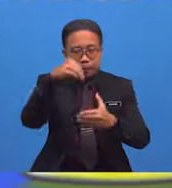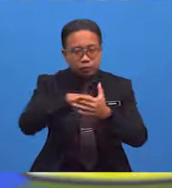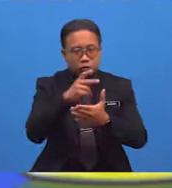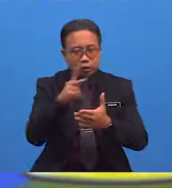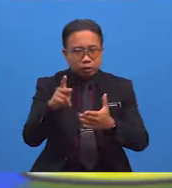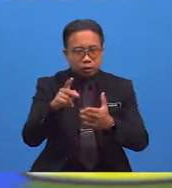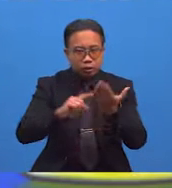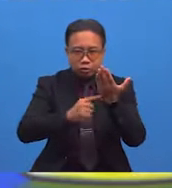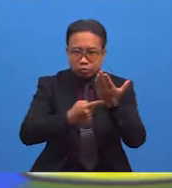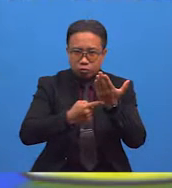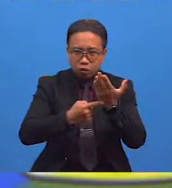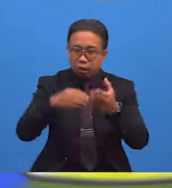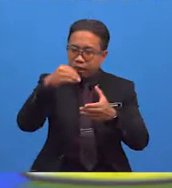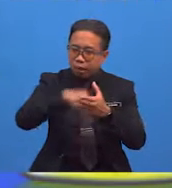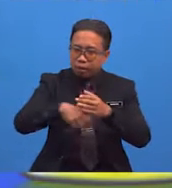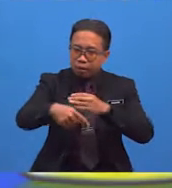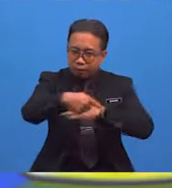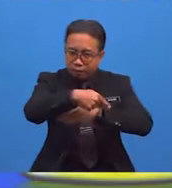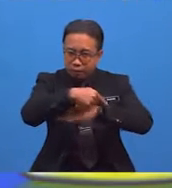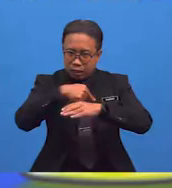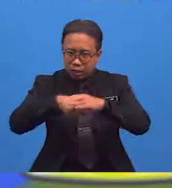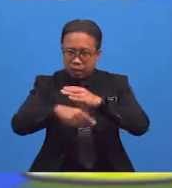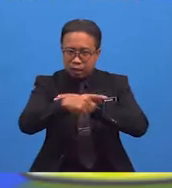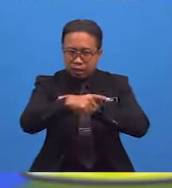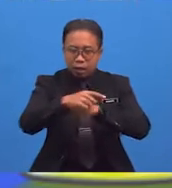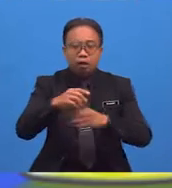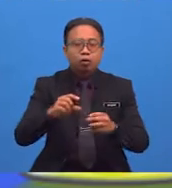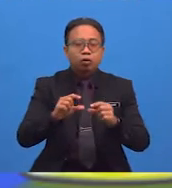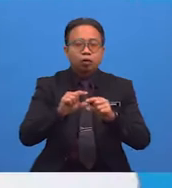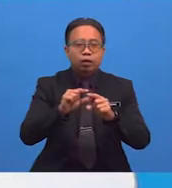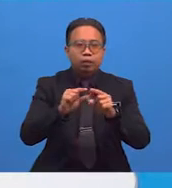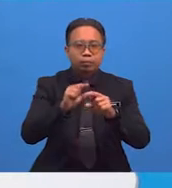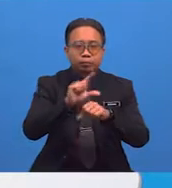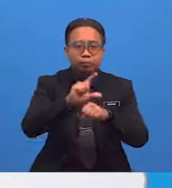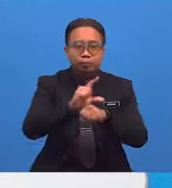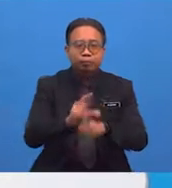semula bola logam ke dalam gelang.